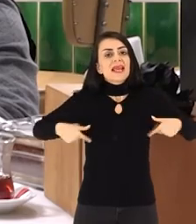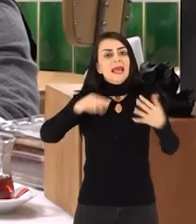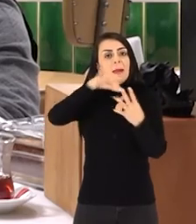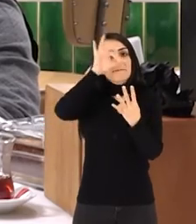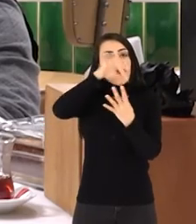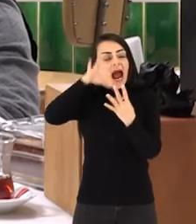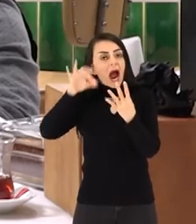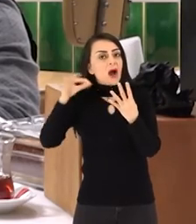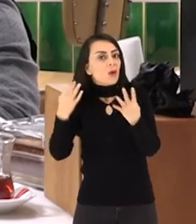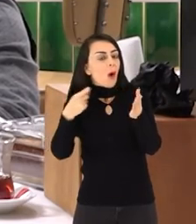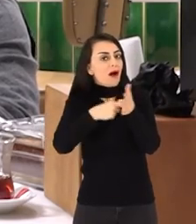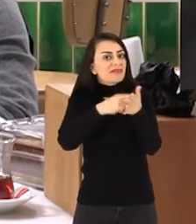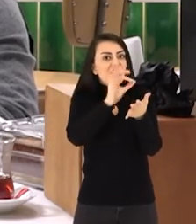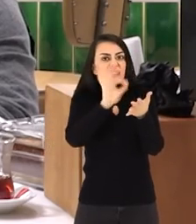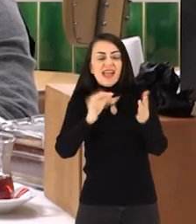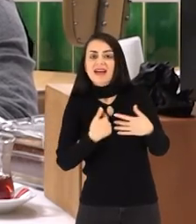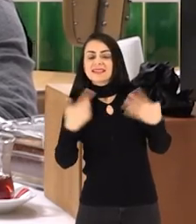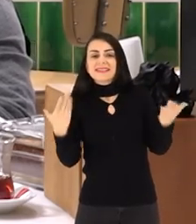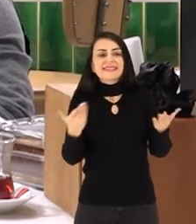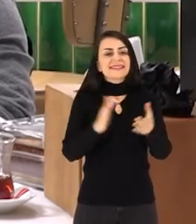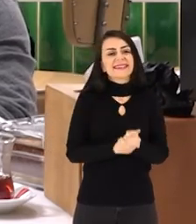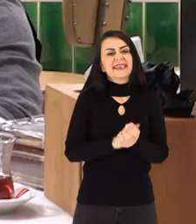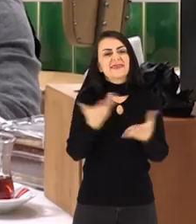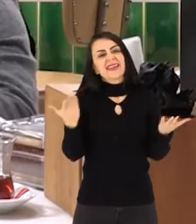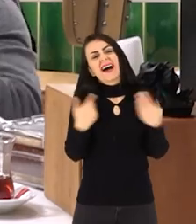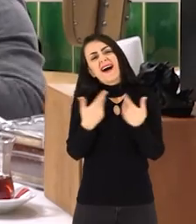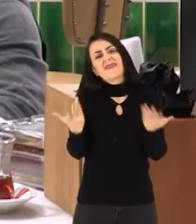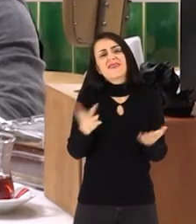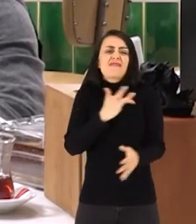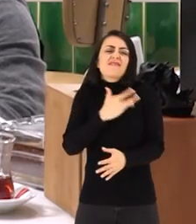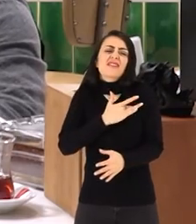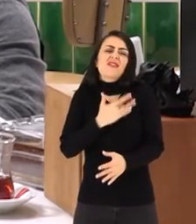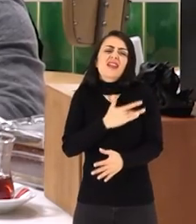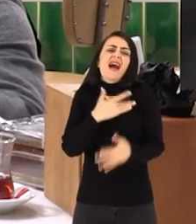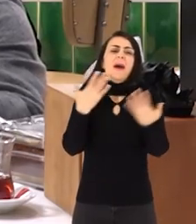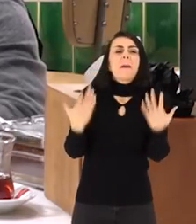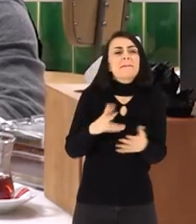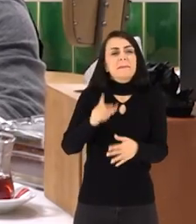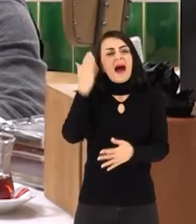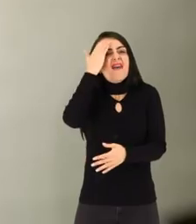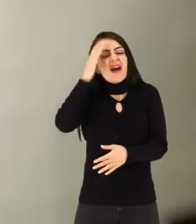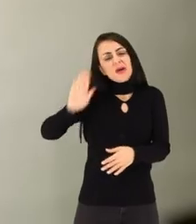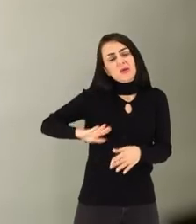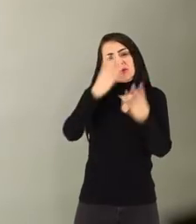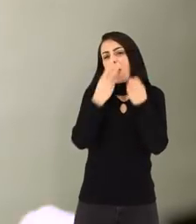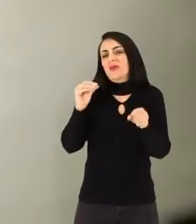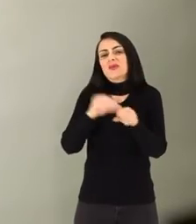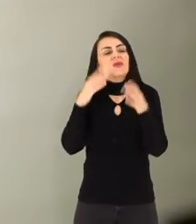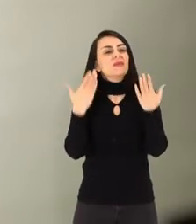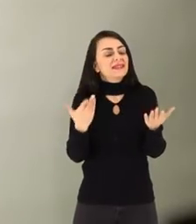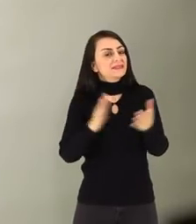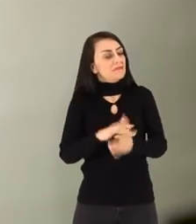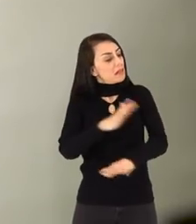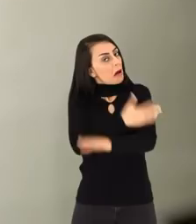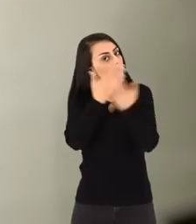İşte sınıfta mini düzen... Mini Piyango mu? Evet evet. Yavrum işte ya ne yapsın? Fakir çocuğu olmaktan. Fakir çocuğu olmaktan kaynaklı. Yemin ediyorum, helal olsun. Kesin